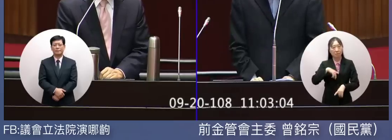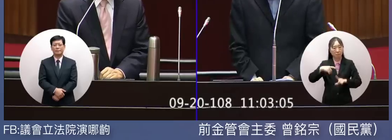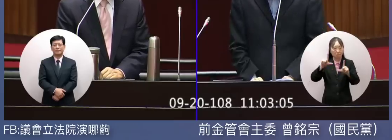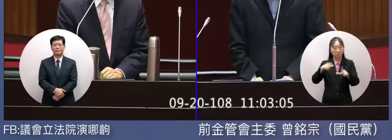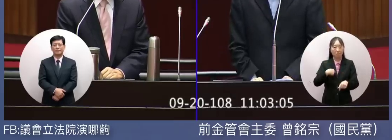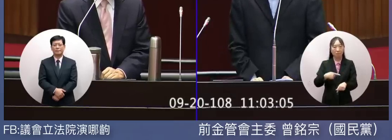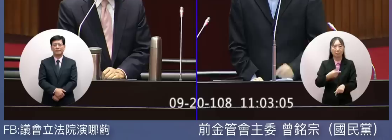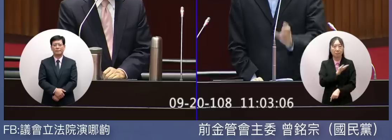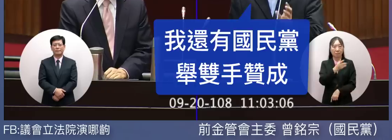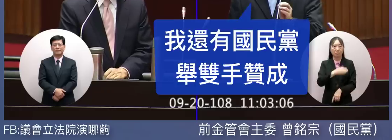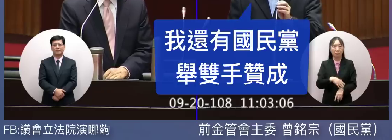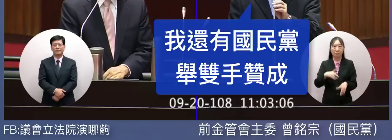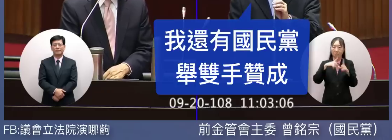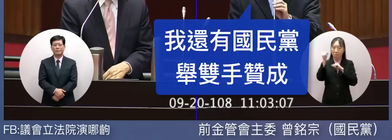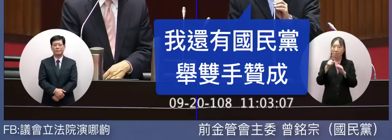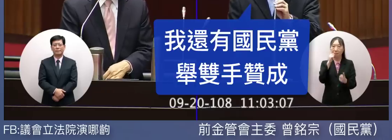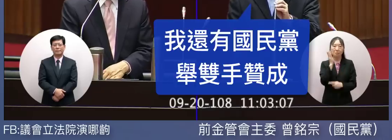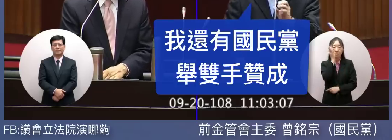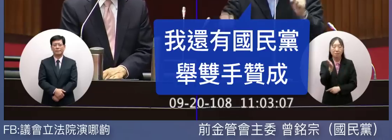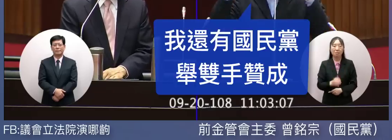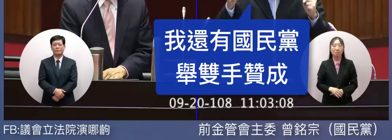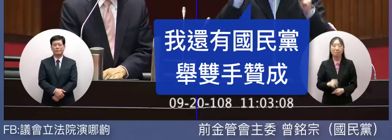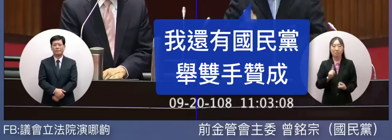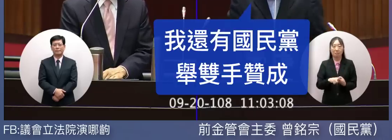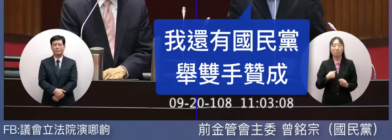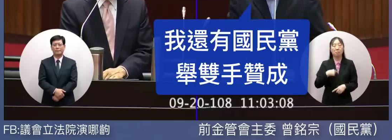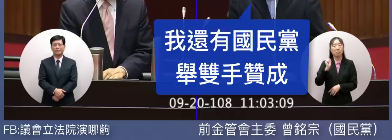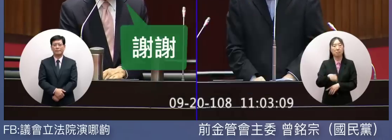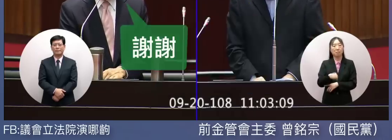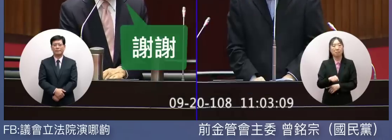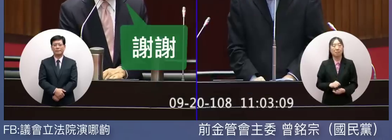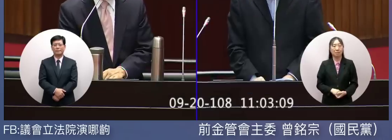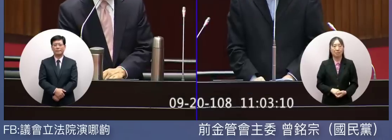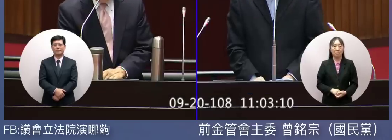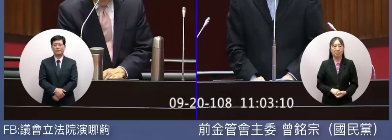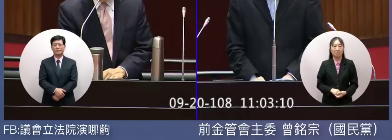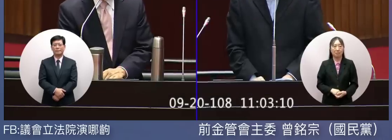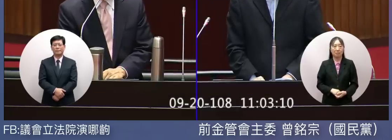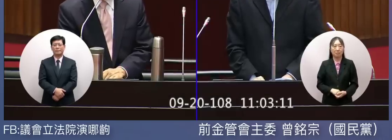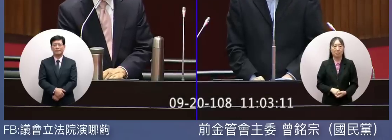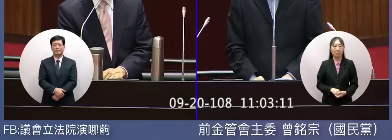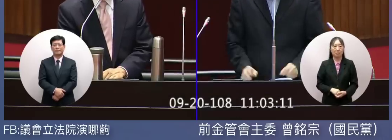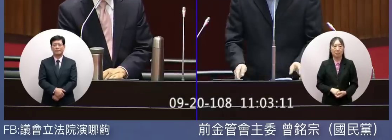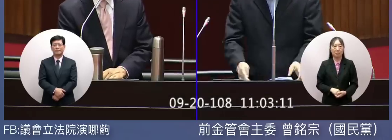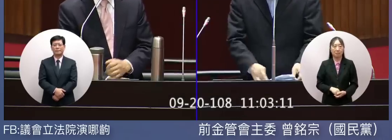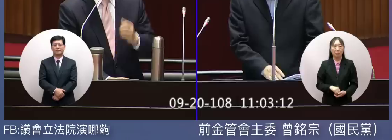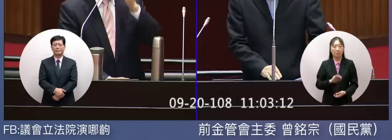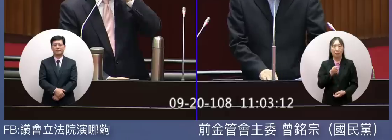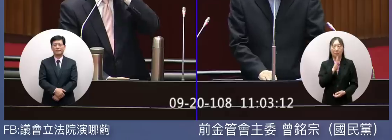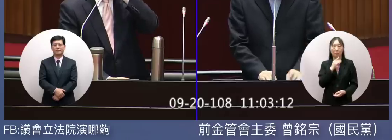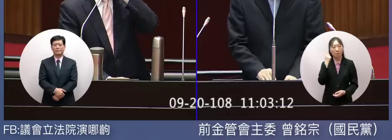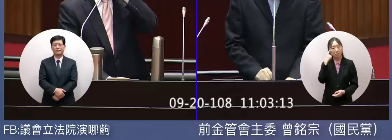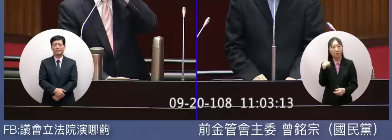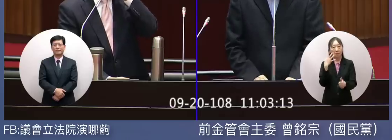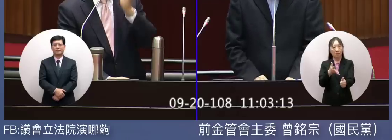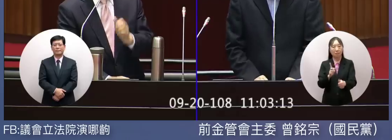的路回到屏东，我还有国民党举双手赞成。 但是我现在要几个问题跟